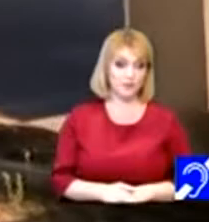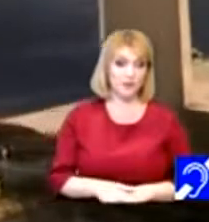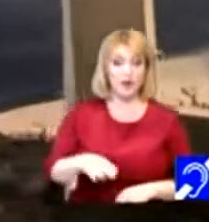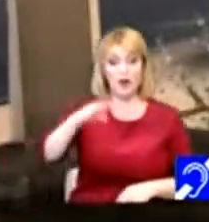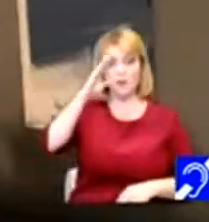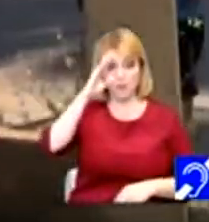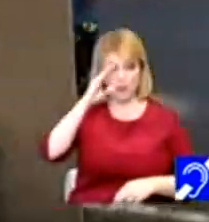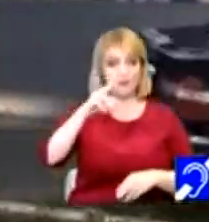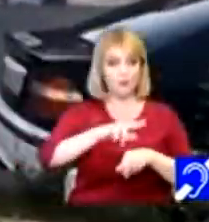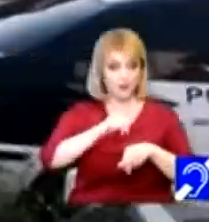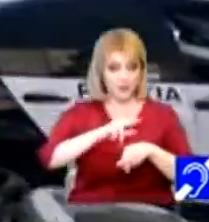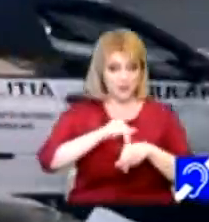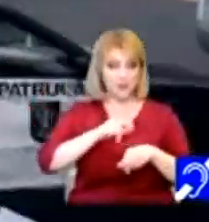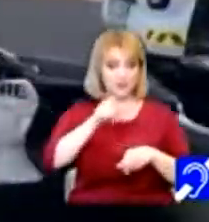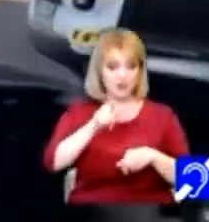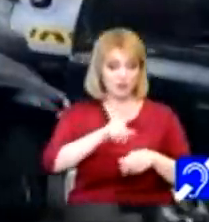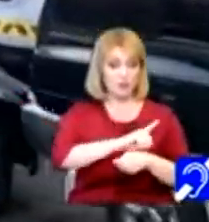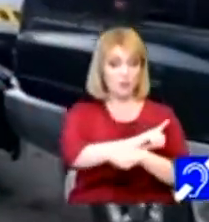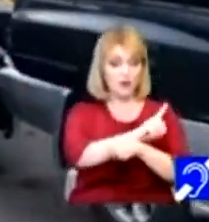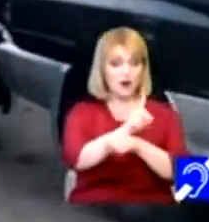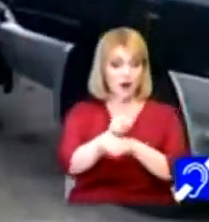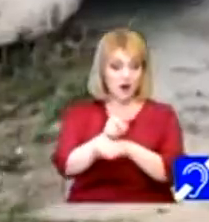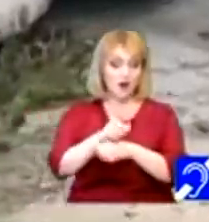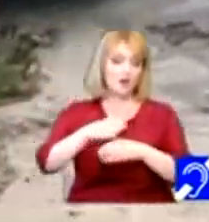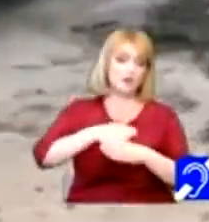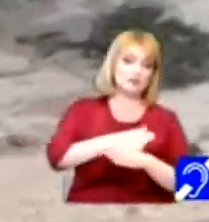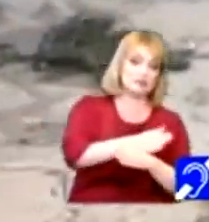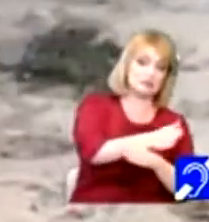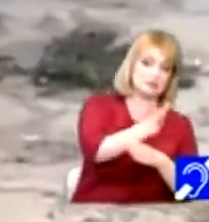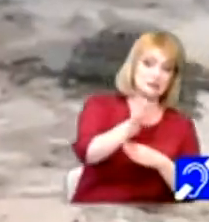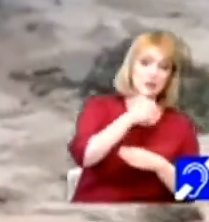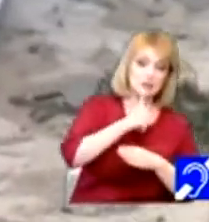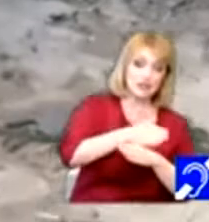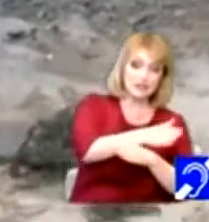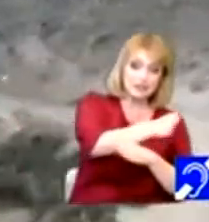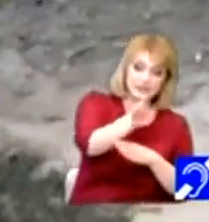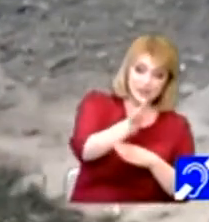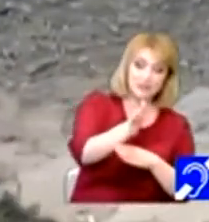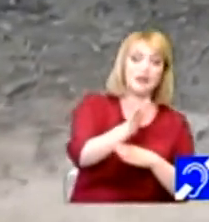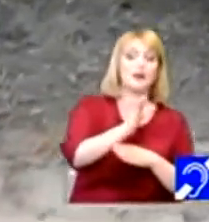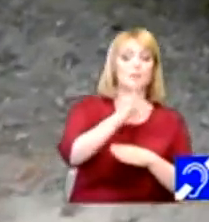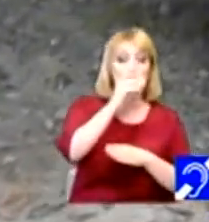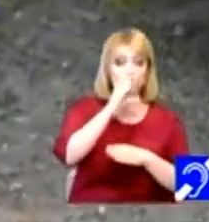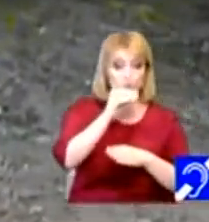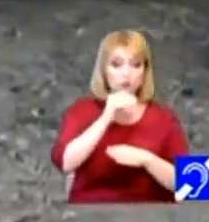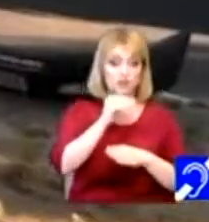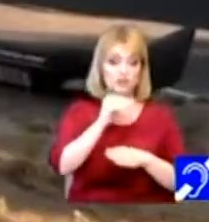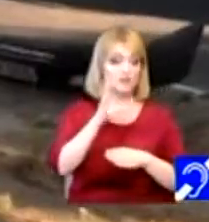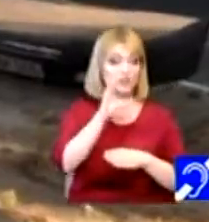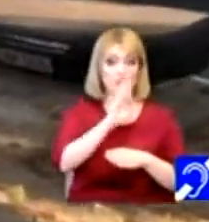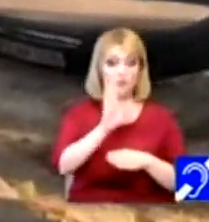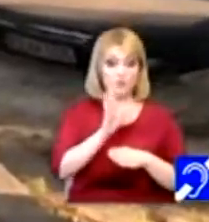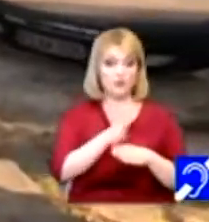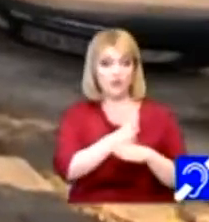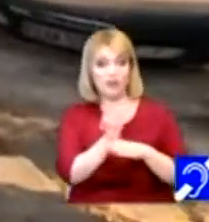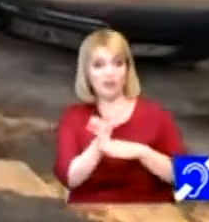în depășirea unui microbuz exact când acesta vira la stânga. În urma coliziunii, automobilul poliției a fost proiectat în afara drumului.